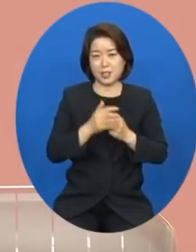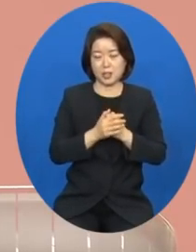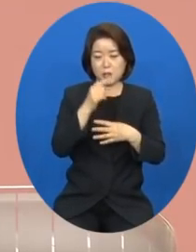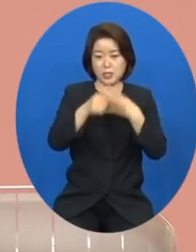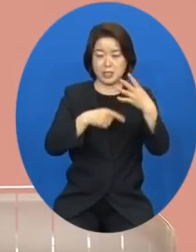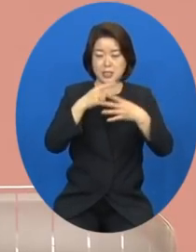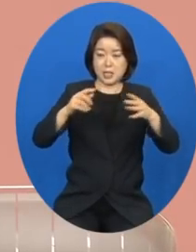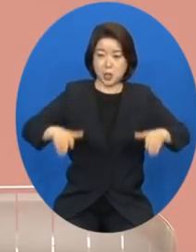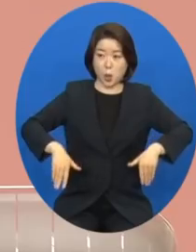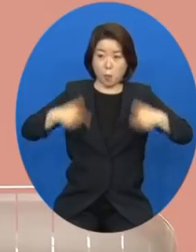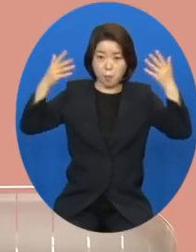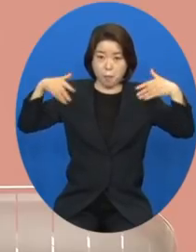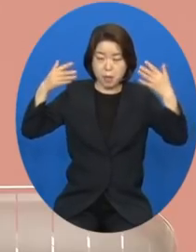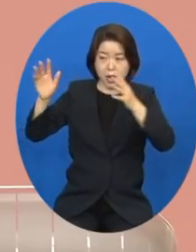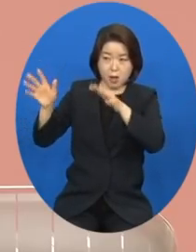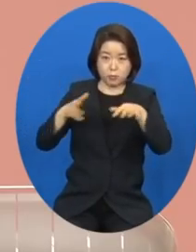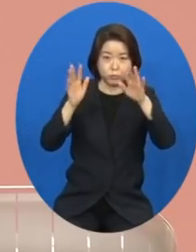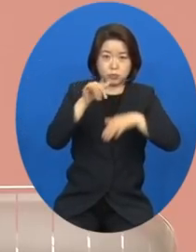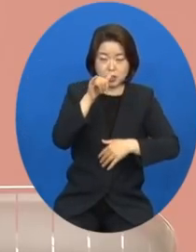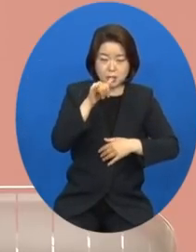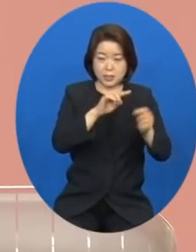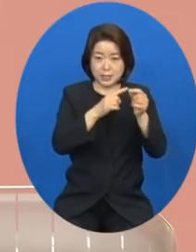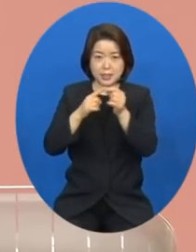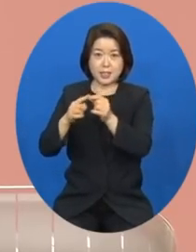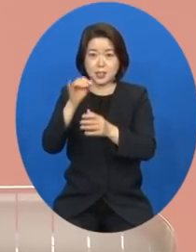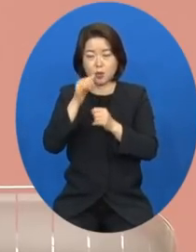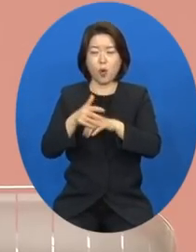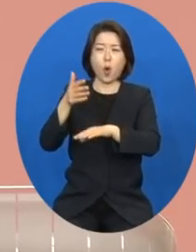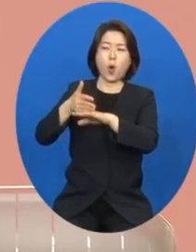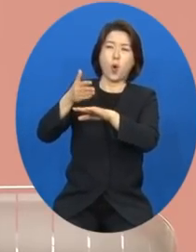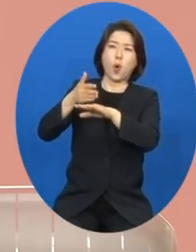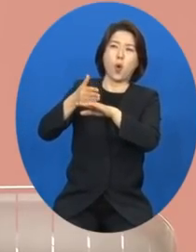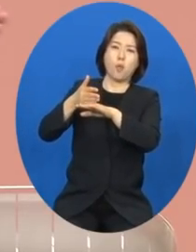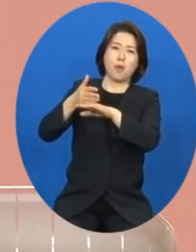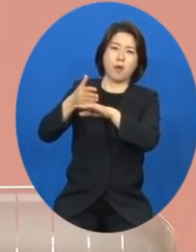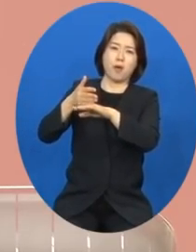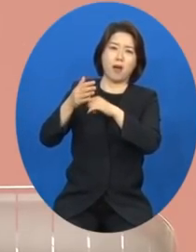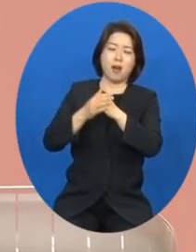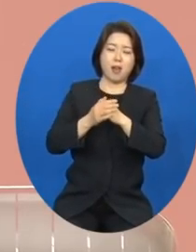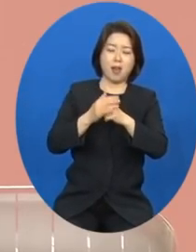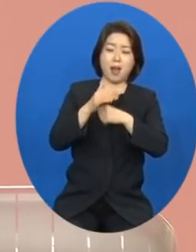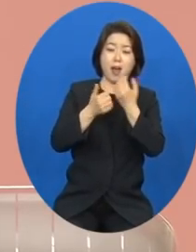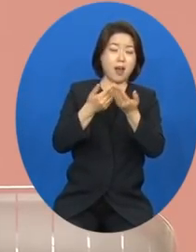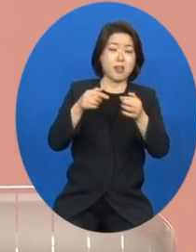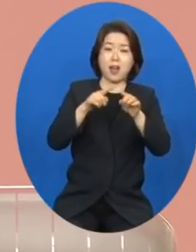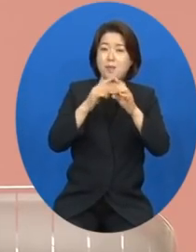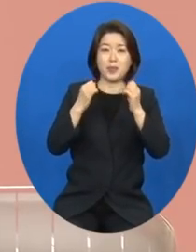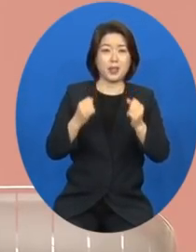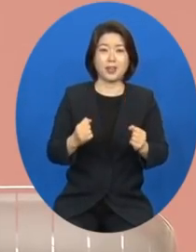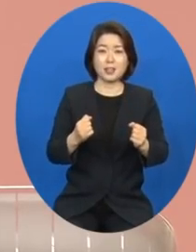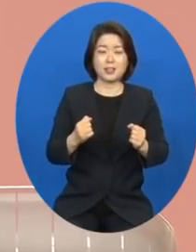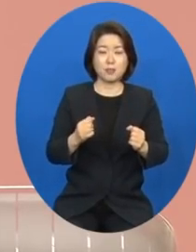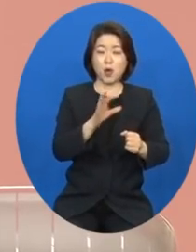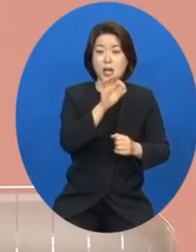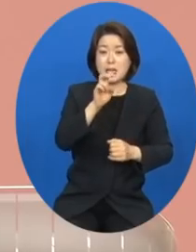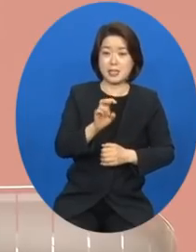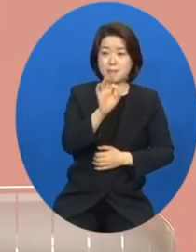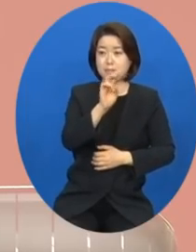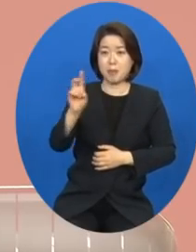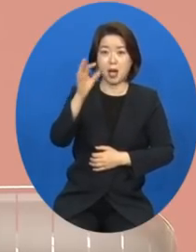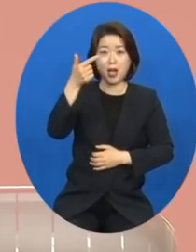불어 이끌 한잔 양인데 이런 가사가 있어요 고마워라 임마누엘 임마누엘 은 하나님이 우리와 함께